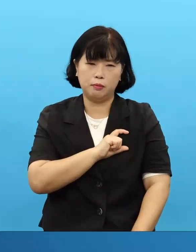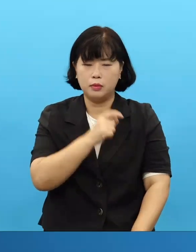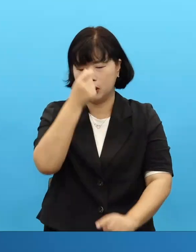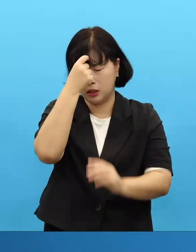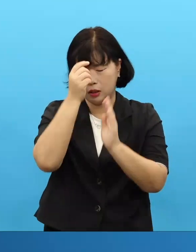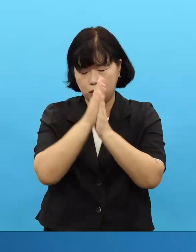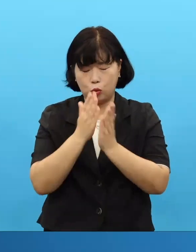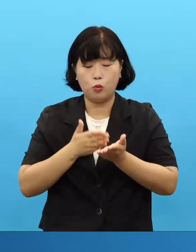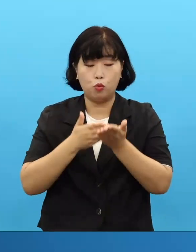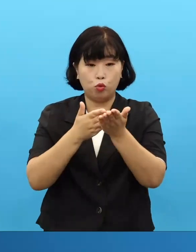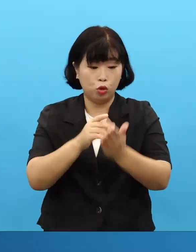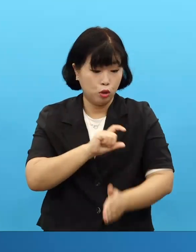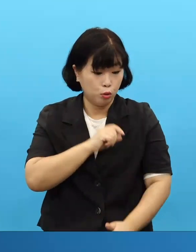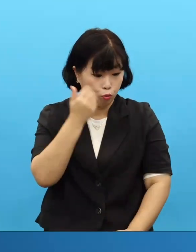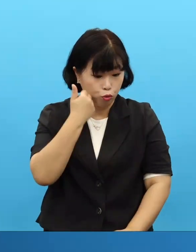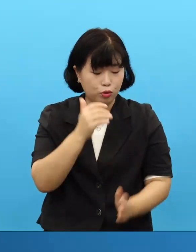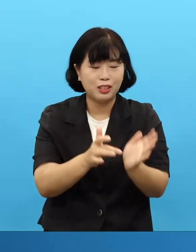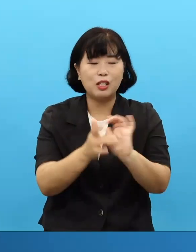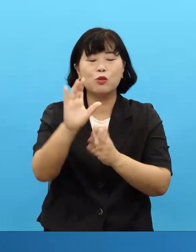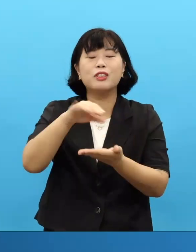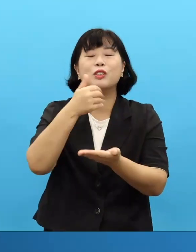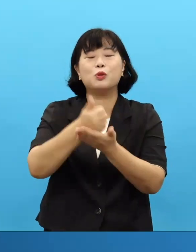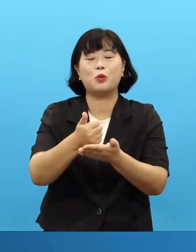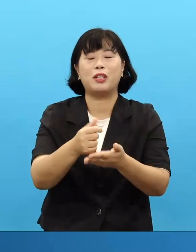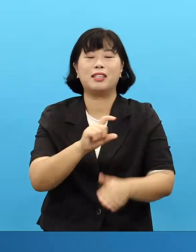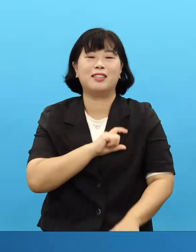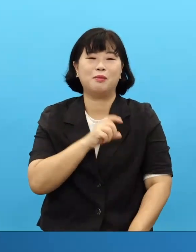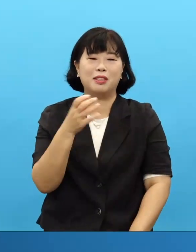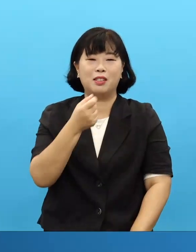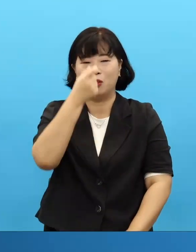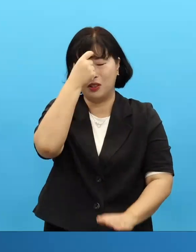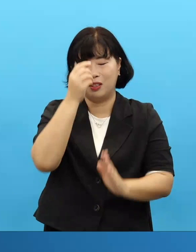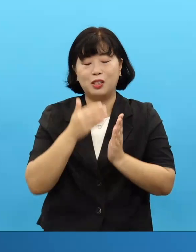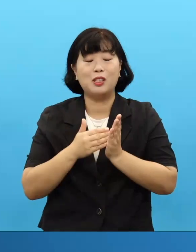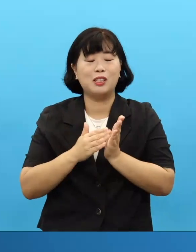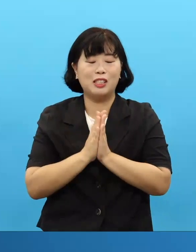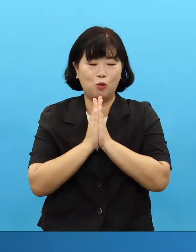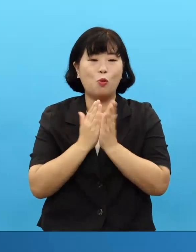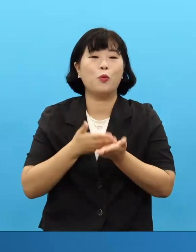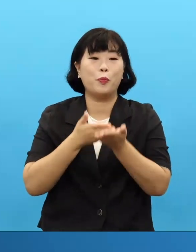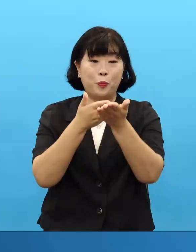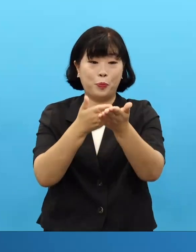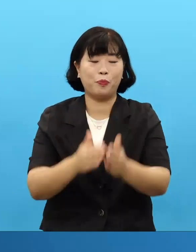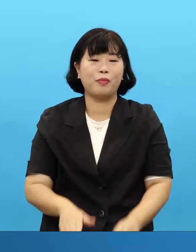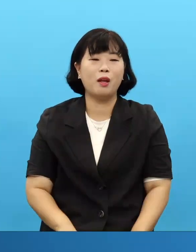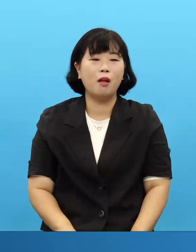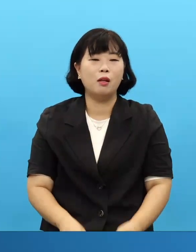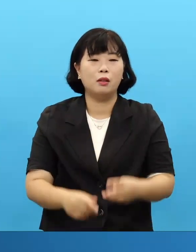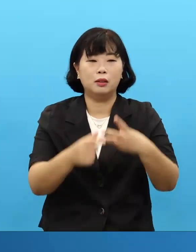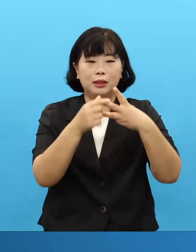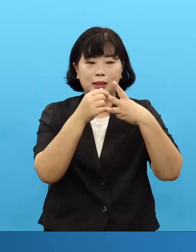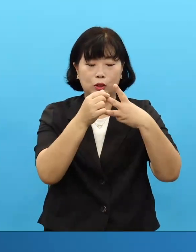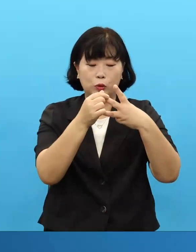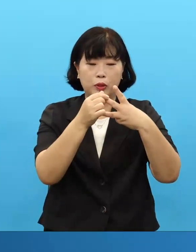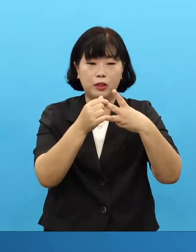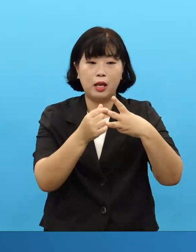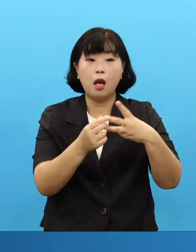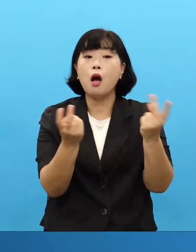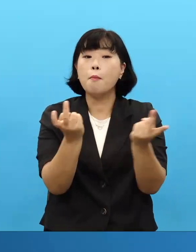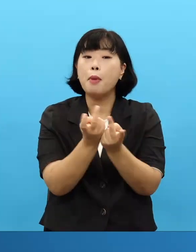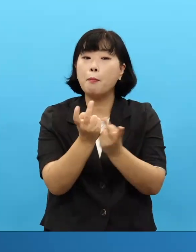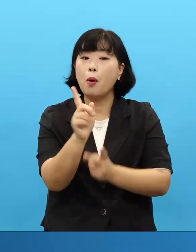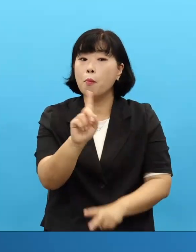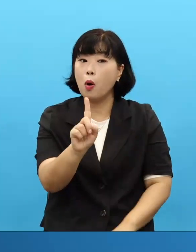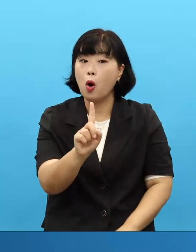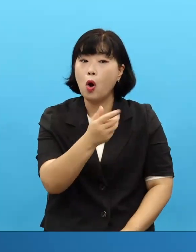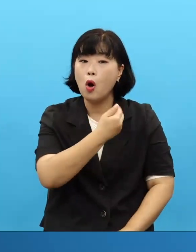하나님의 나라. The method is God's kingdom. Acts 여러분이 아무리 어려움 당해도 괜찮아요. 응답이 옵니다. 여기 옵니다. It doesn't matter how many hardships